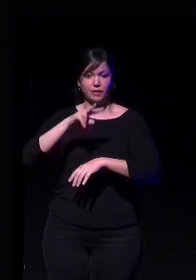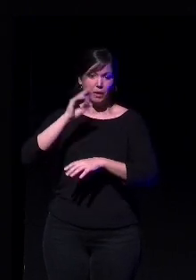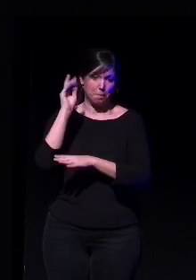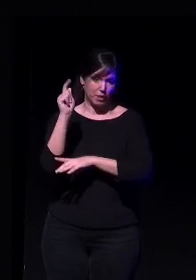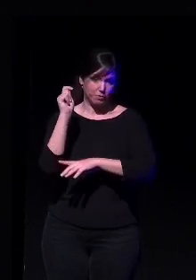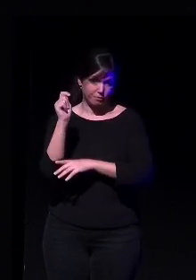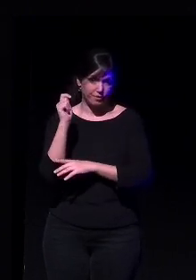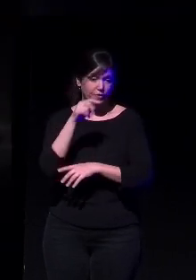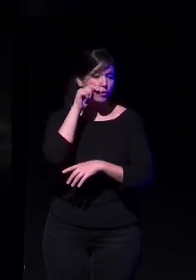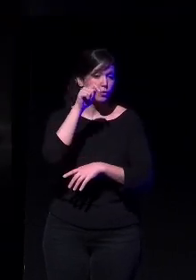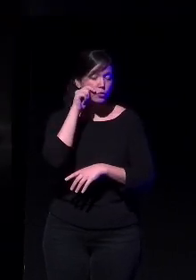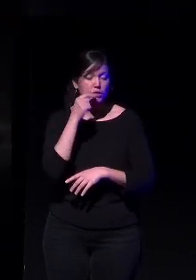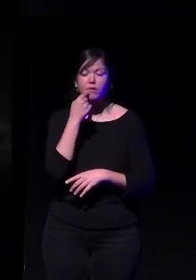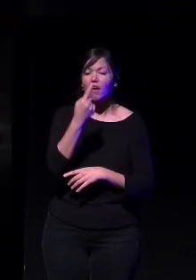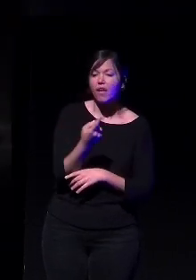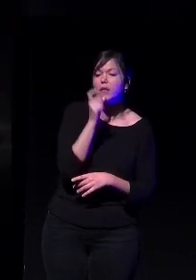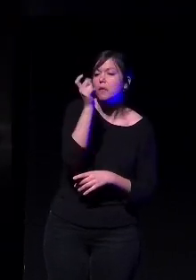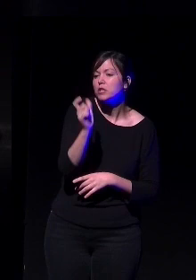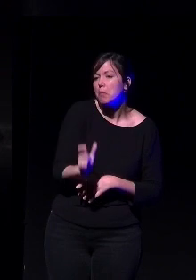acompanyi i que ens digui unes paraules. Gràcies.